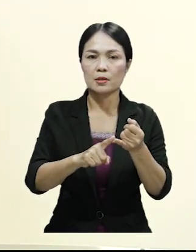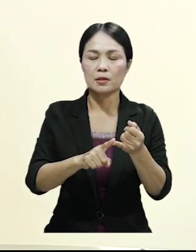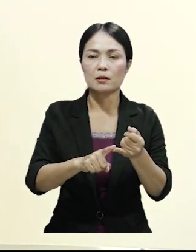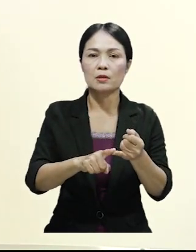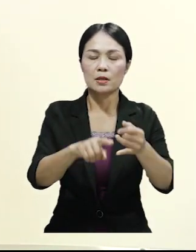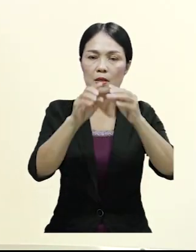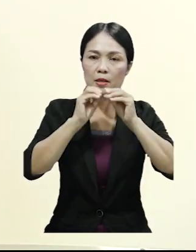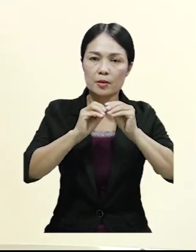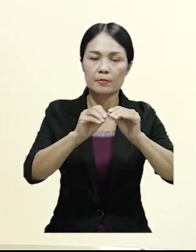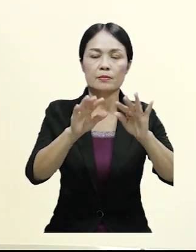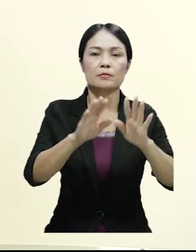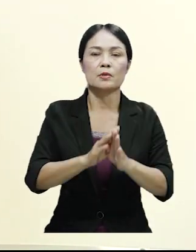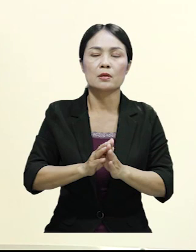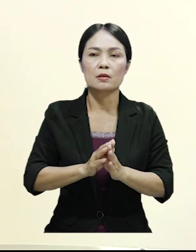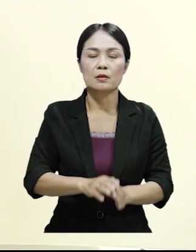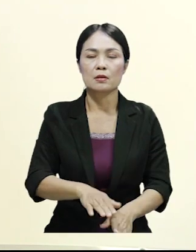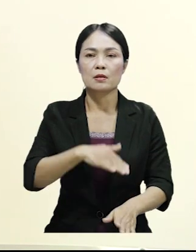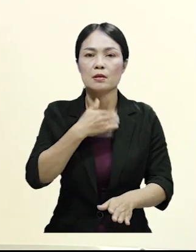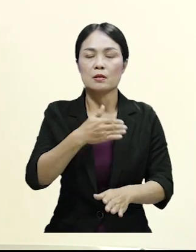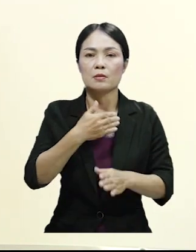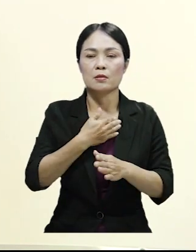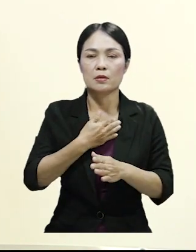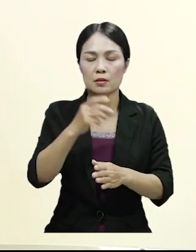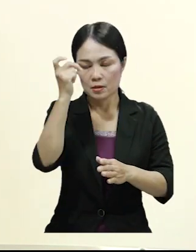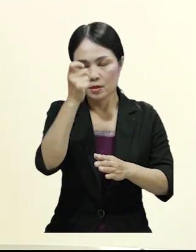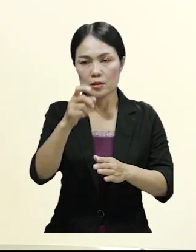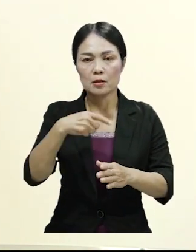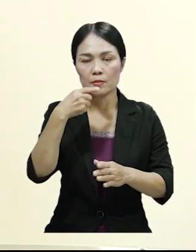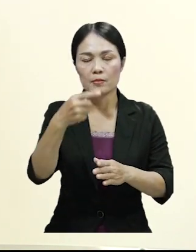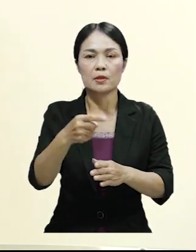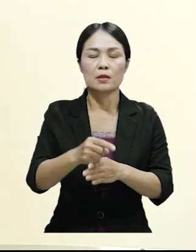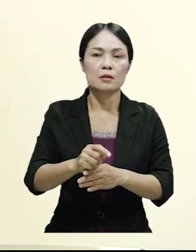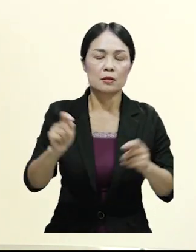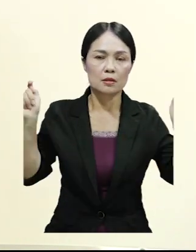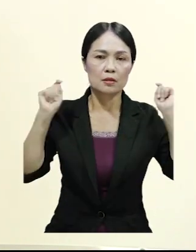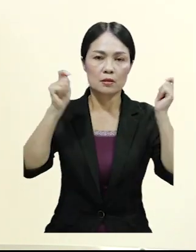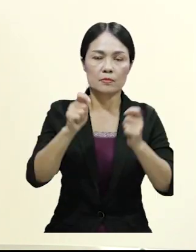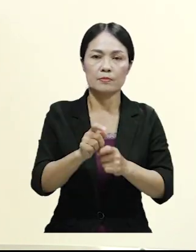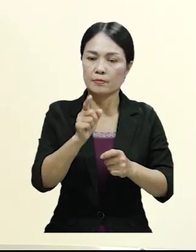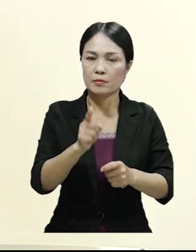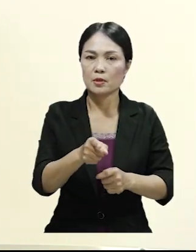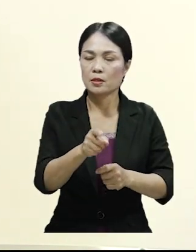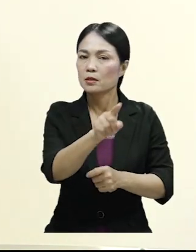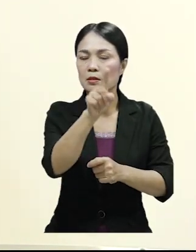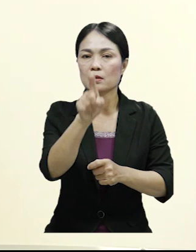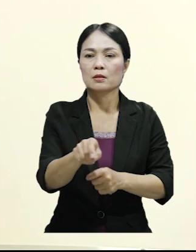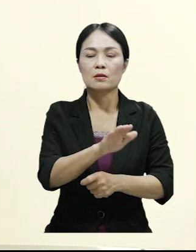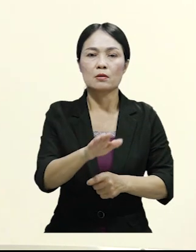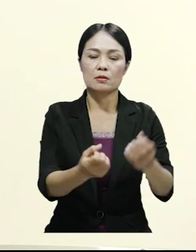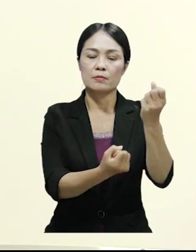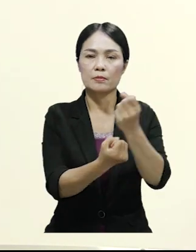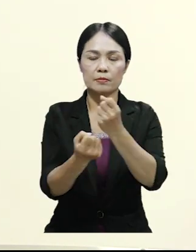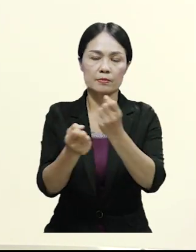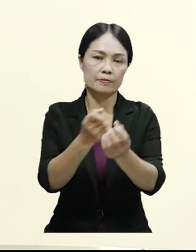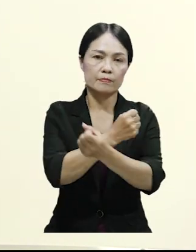បញ្ចេញមនោសញ្ចេតនាគំនិតយោបល់របស់កូនទៅលើពិធីបន់នោះតើកូនស្រឡាញ់គ្រប់ត្